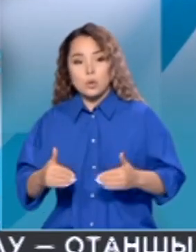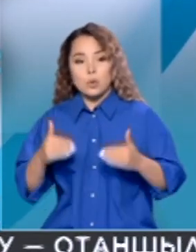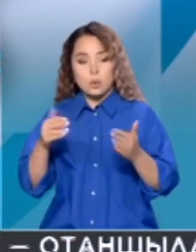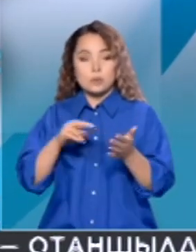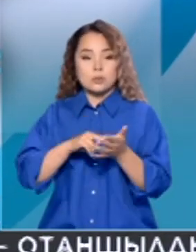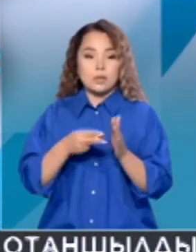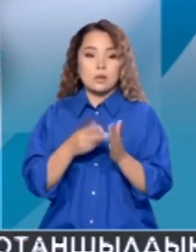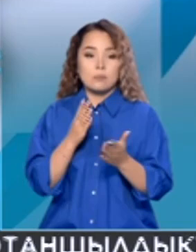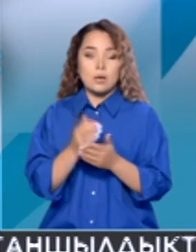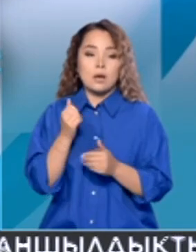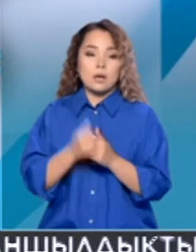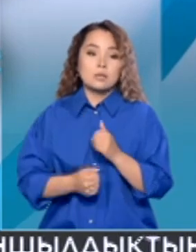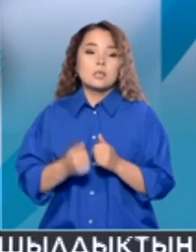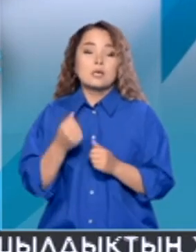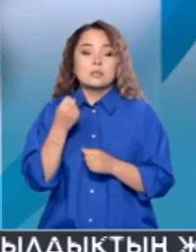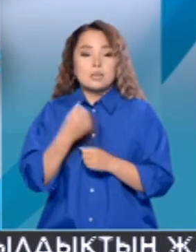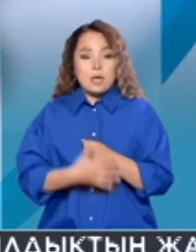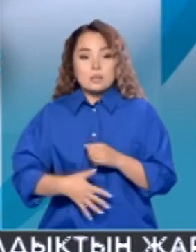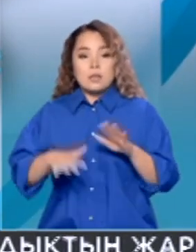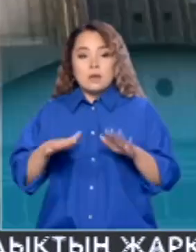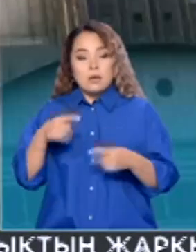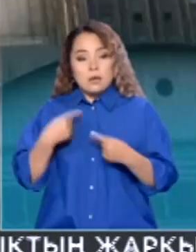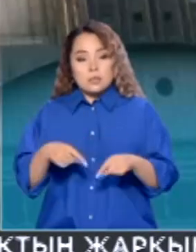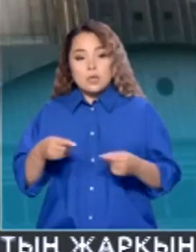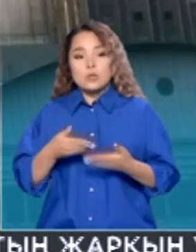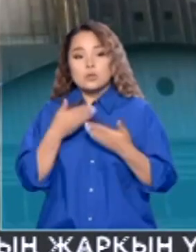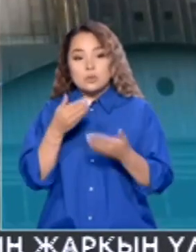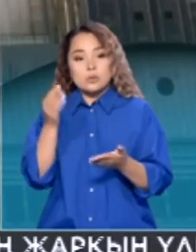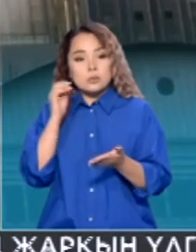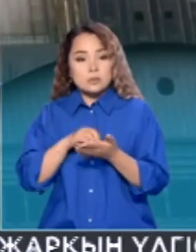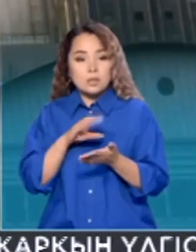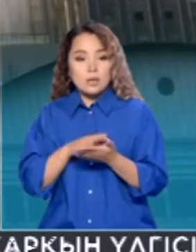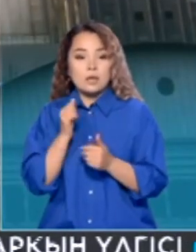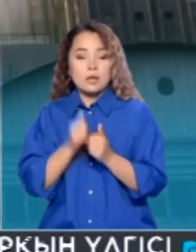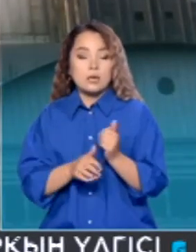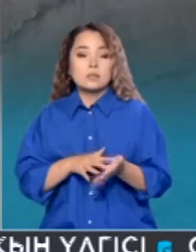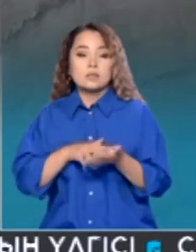отыр. Әр станцияның сұраған тарифі әртүрлі, комитет әр